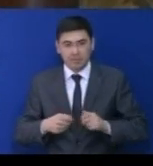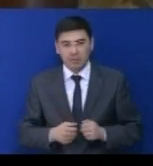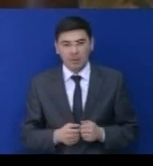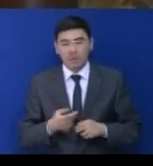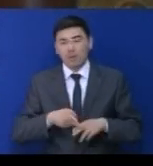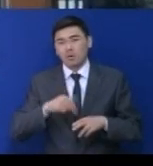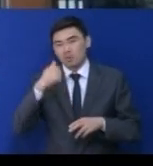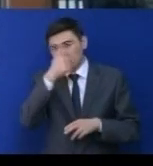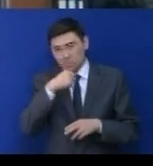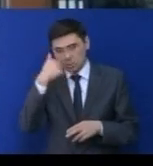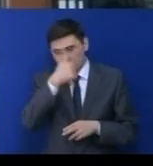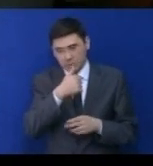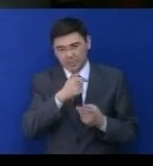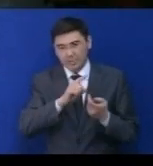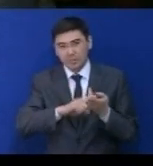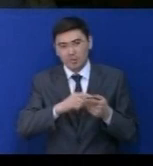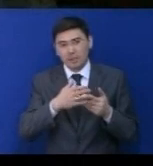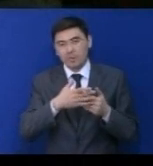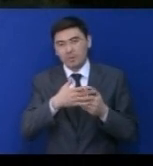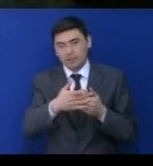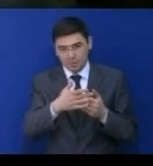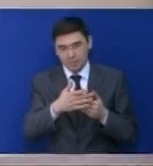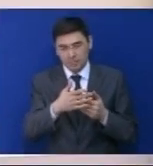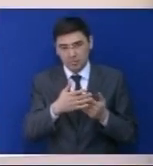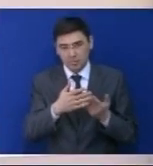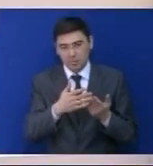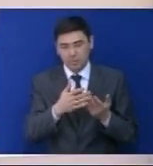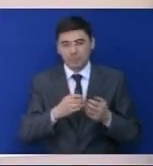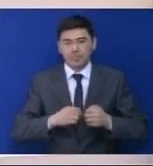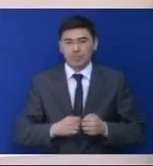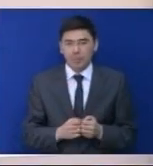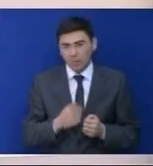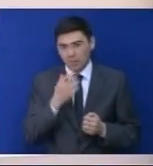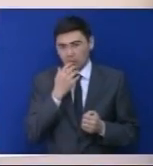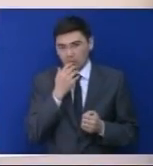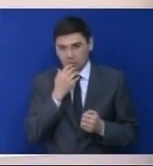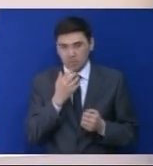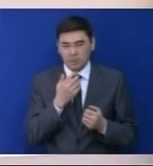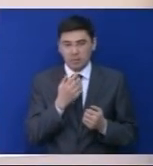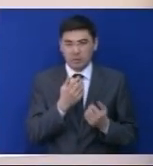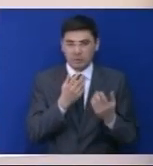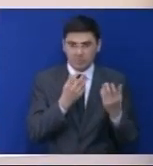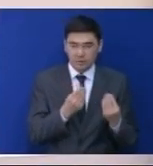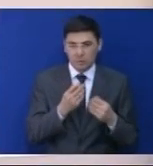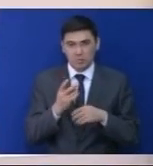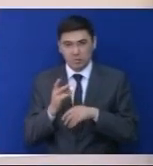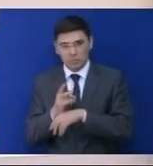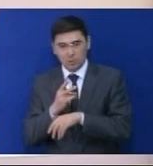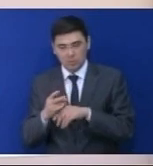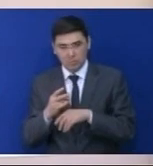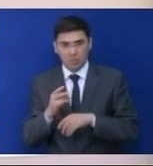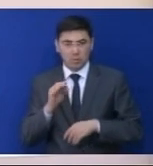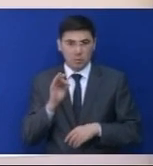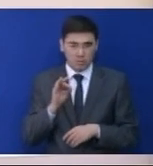күндері ауа райының күрт суытуына байланысты қабылданған шешім. Жылу ауа температурасы күндіз және түнгі уақытта 0